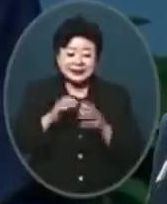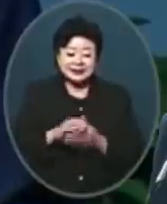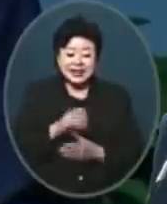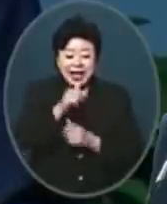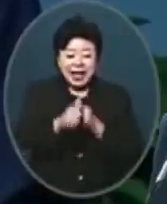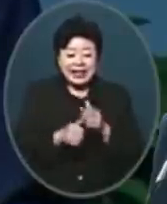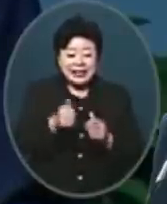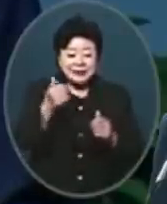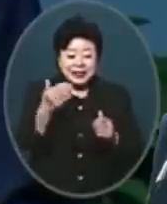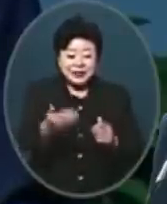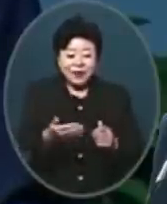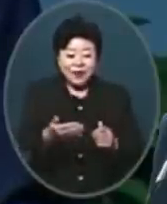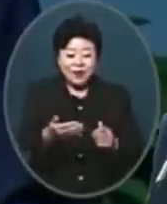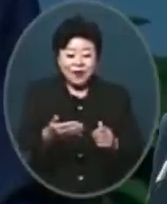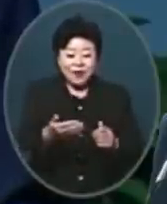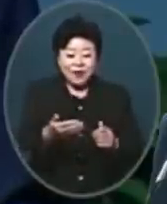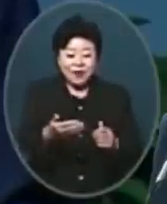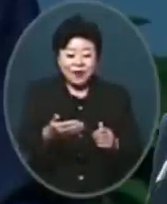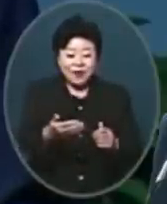하나님께서